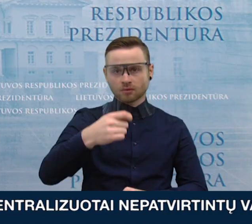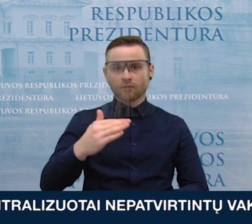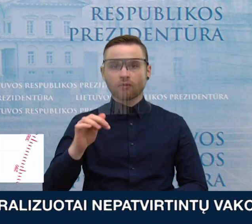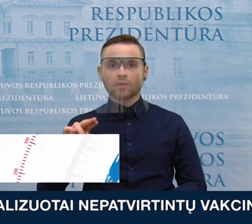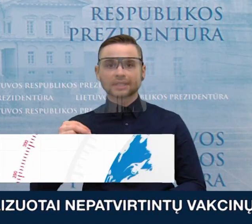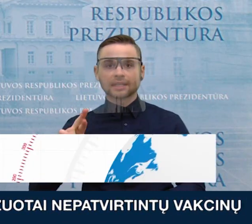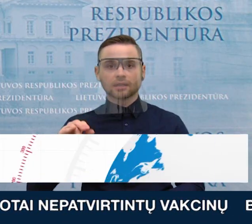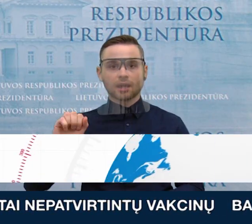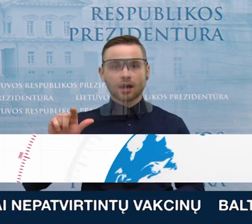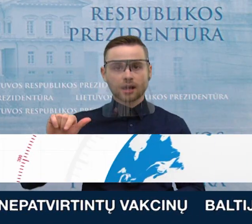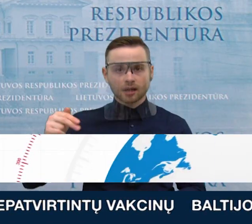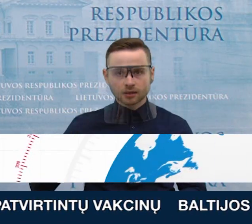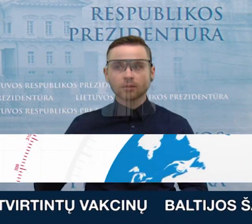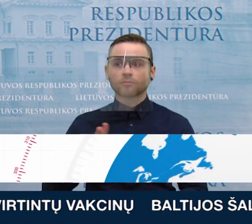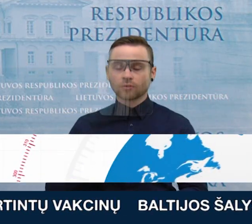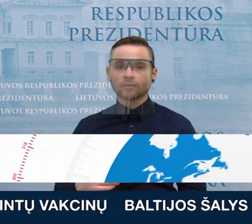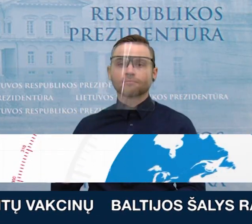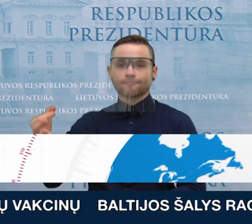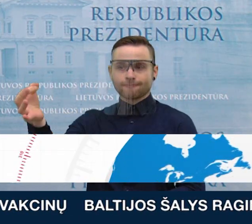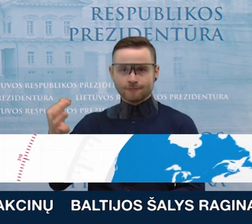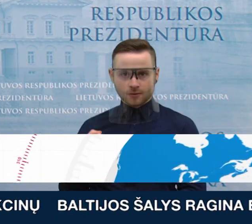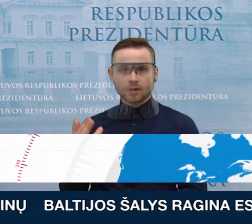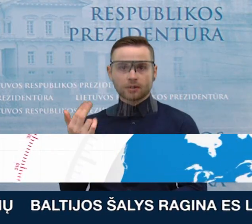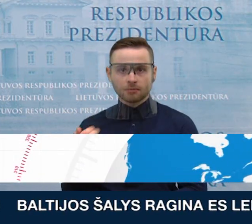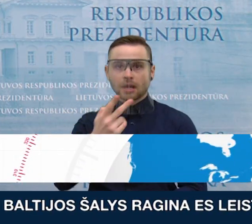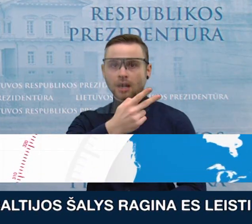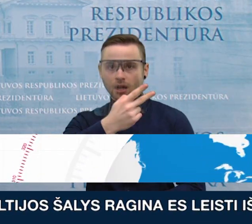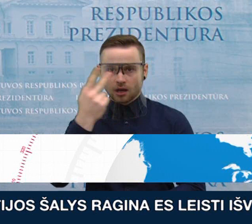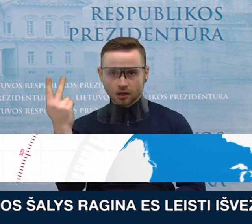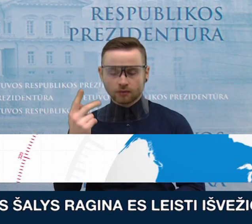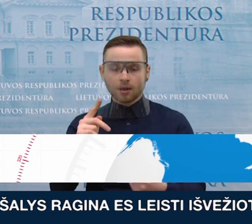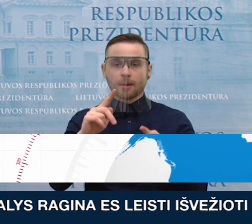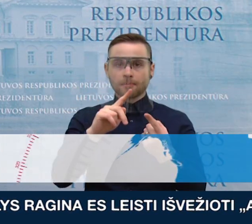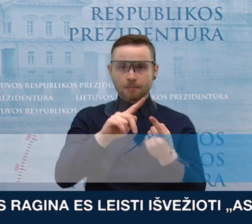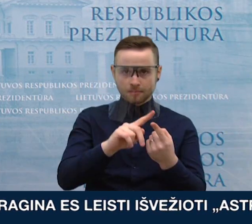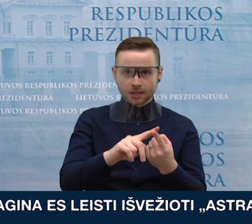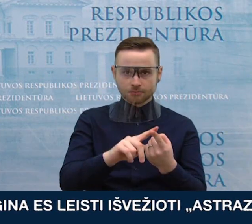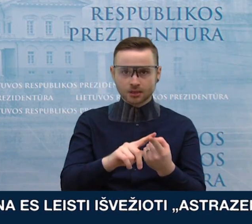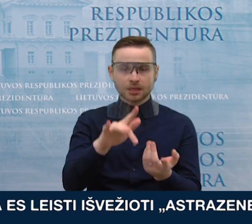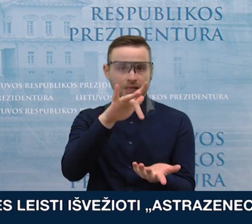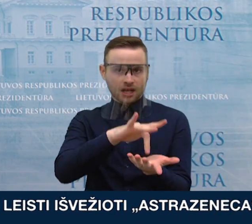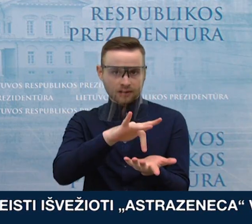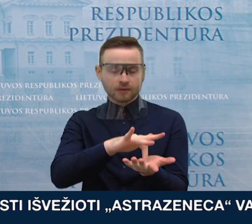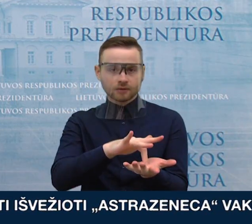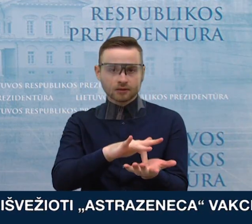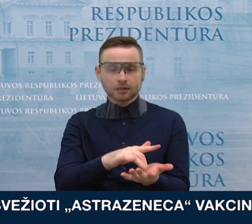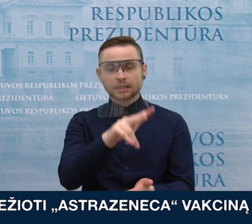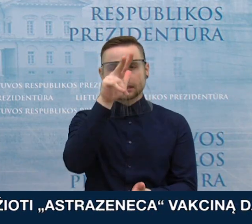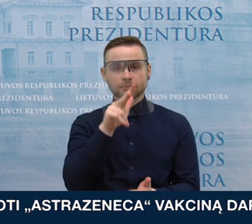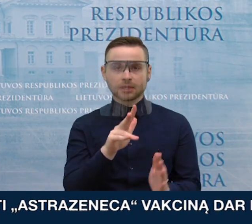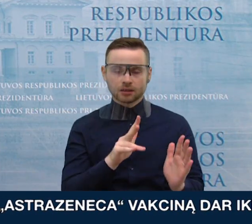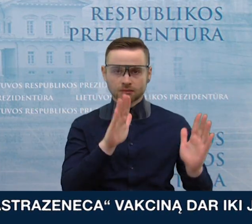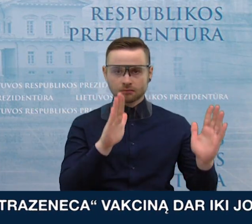Leyen patikino mus, kad Lietuva pirmąjį ir antrąjį šių metų ketvirtį, tai yra